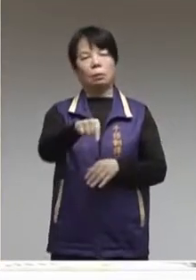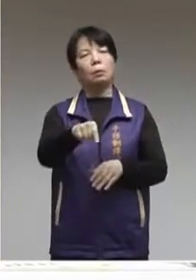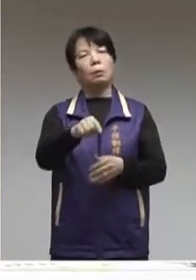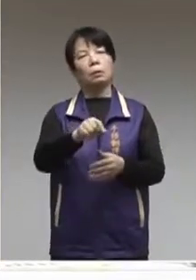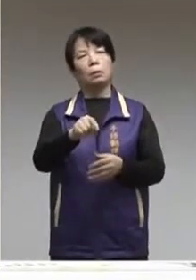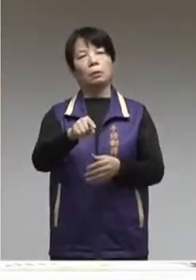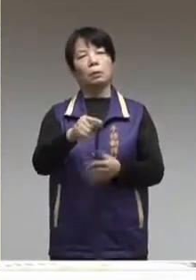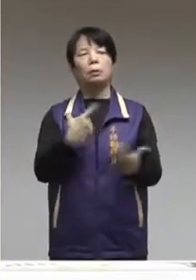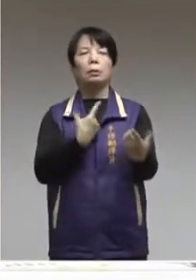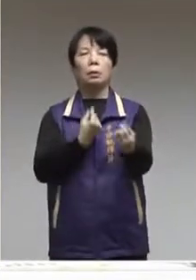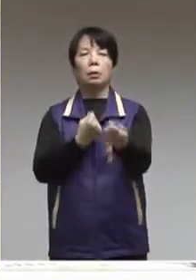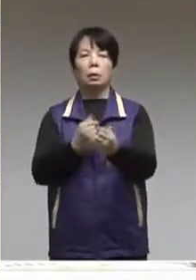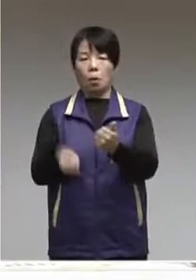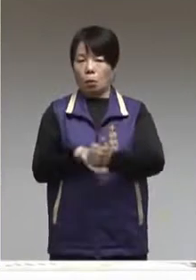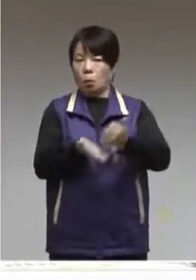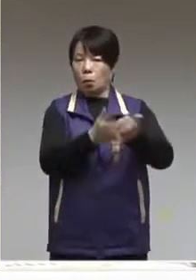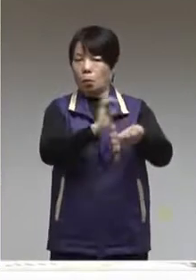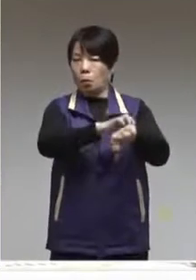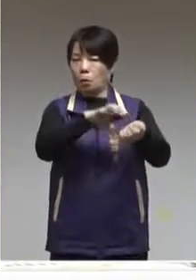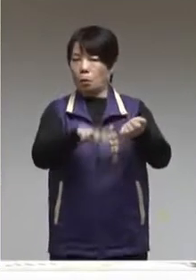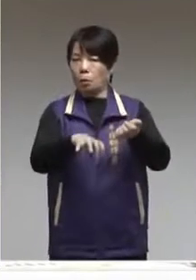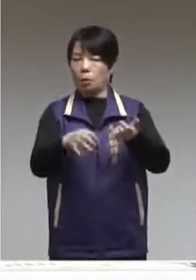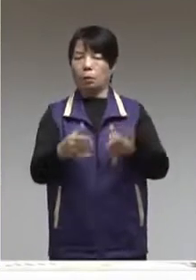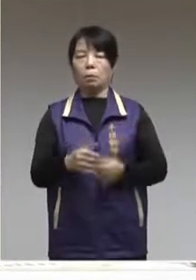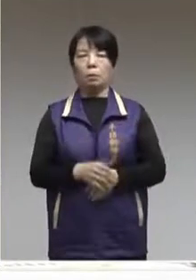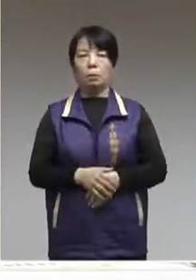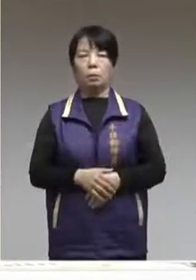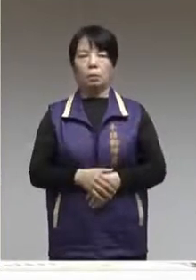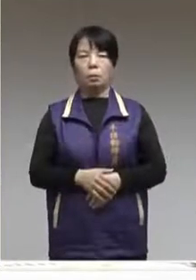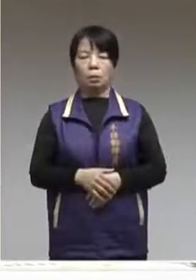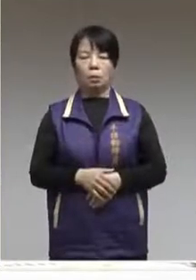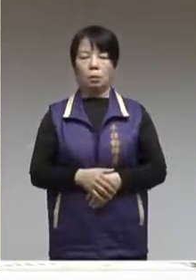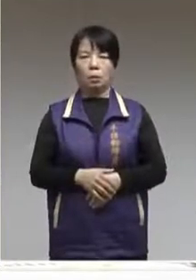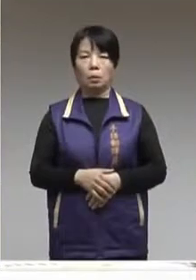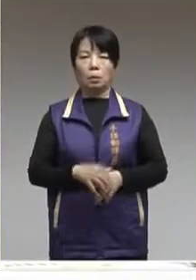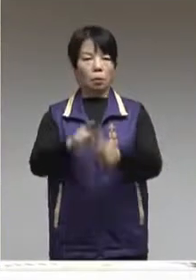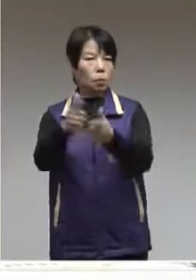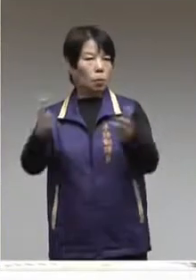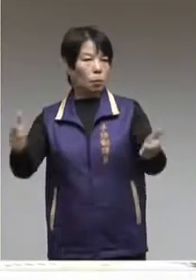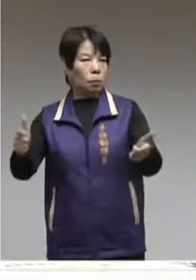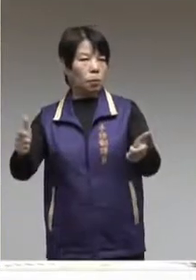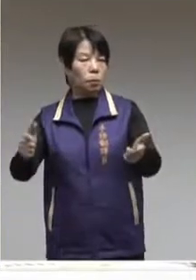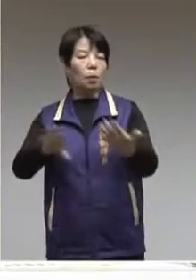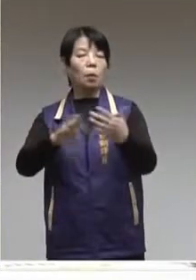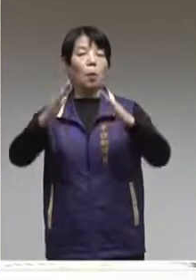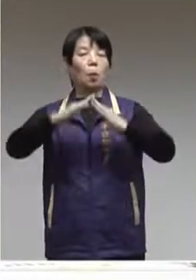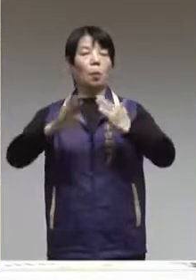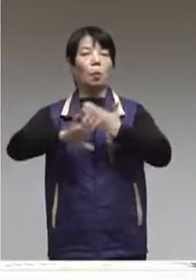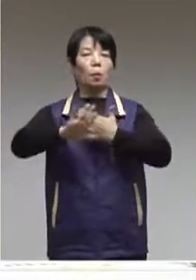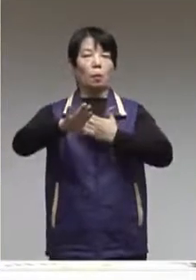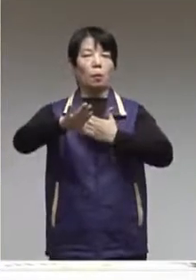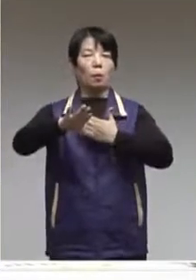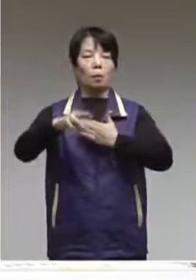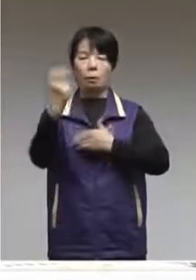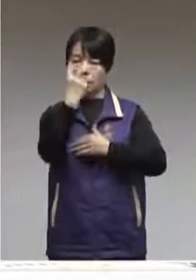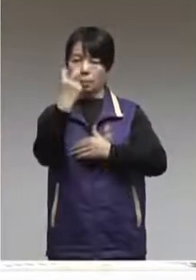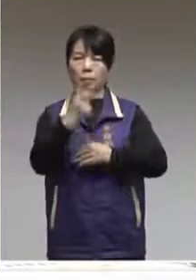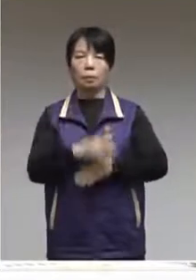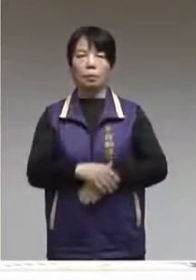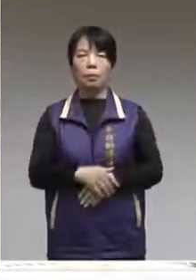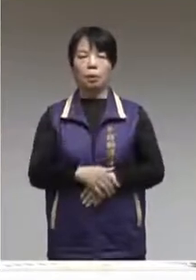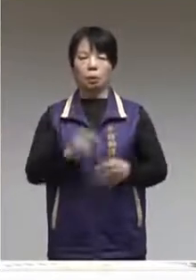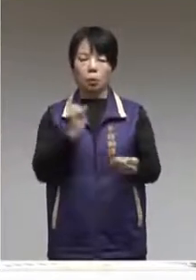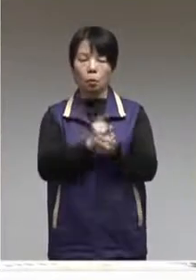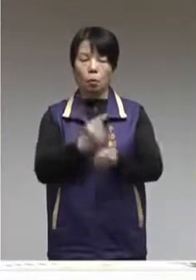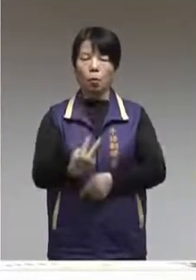理，就鼓励诊所哈、哦，或者是医疗院、医院户外的呼吸